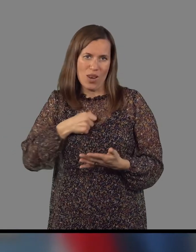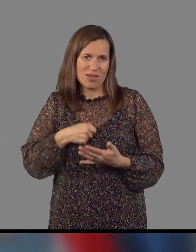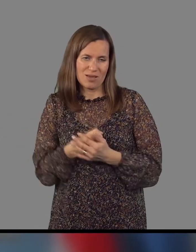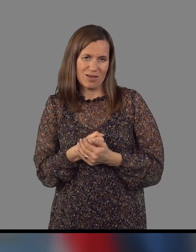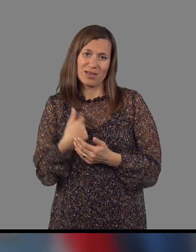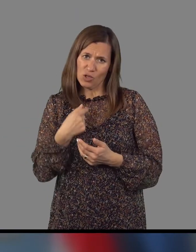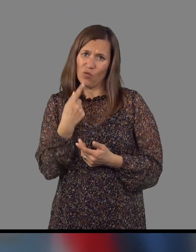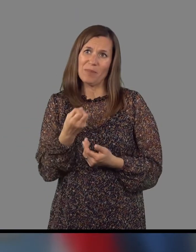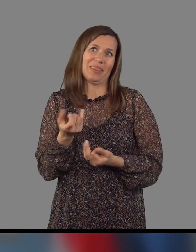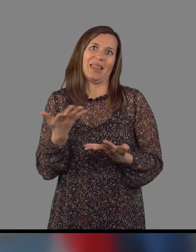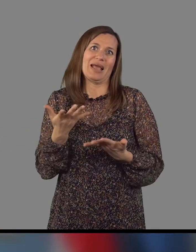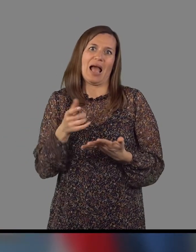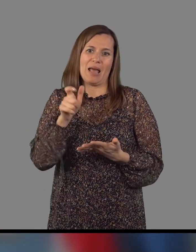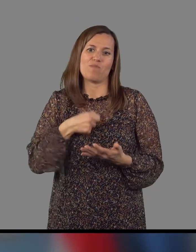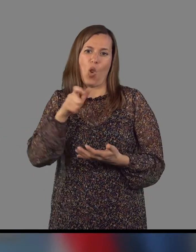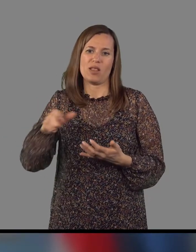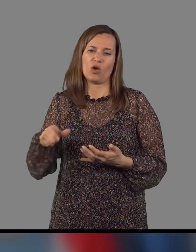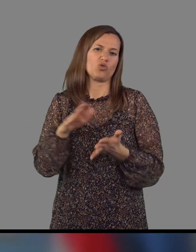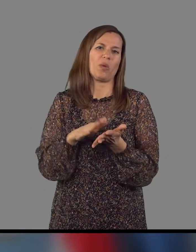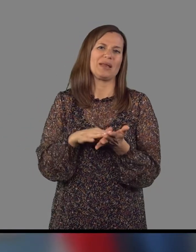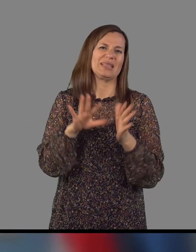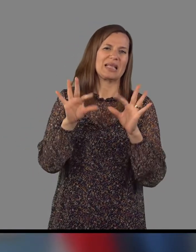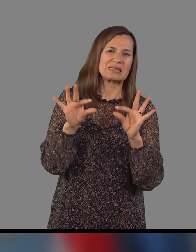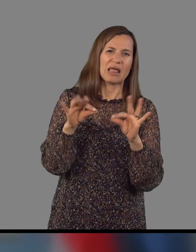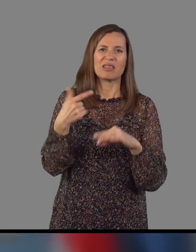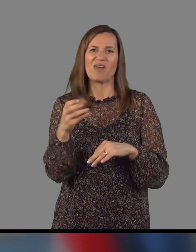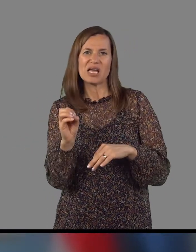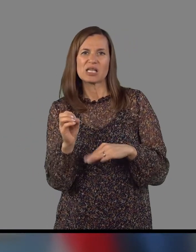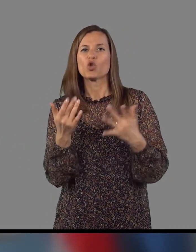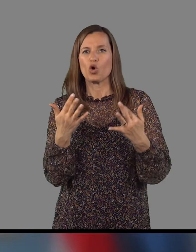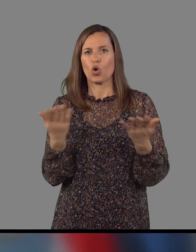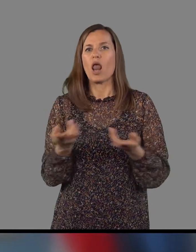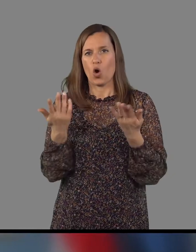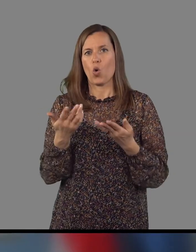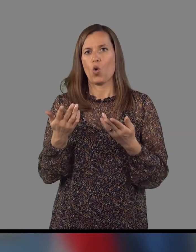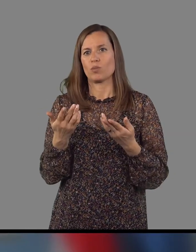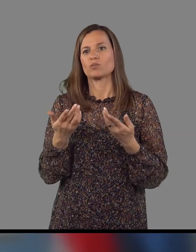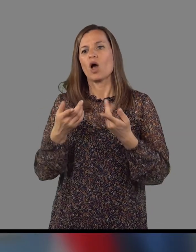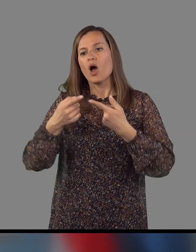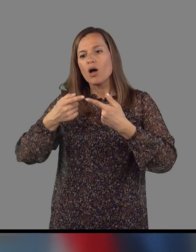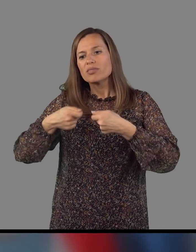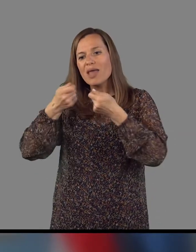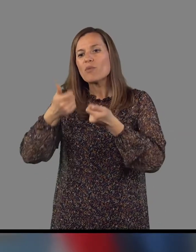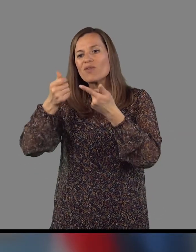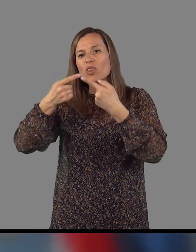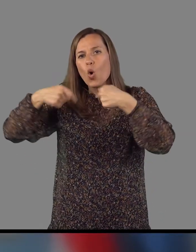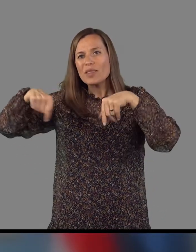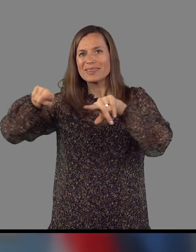bolnikih, mislim na mogoče 10-20 bolnikov, kolikor jih lahko hospitaliziramo na enem od